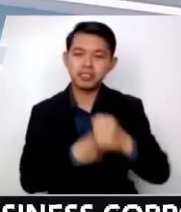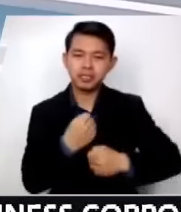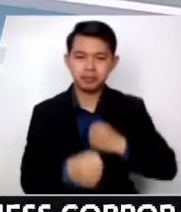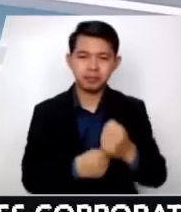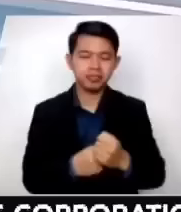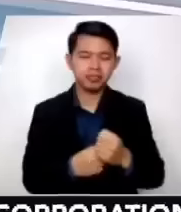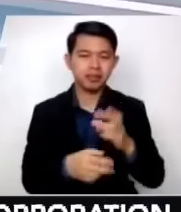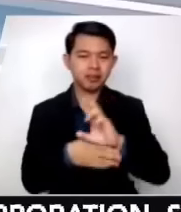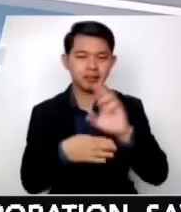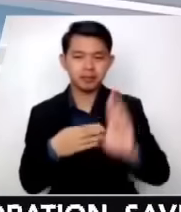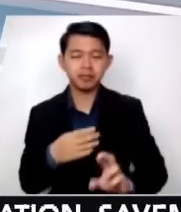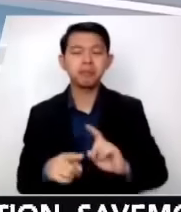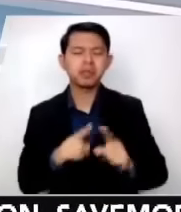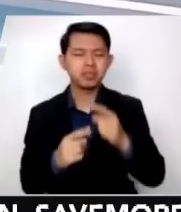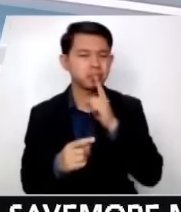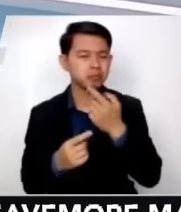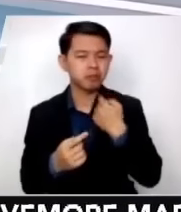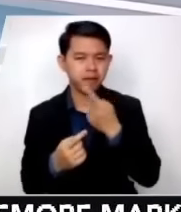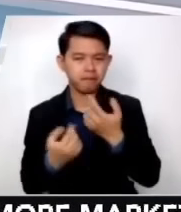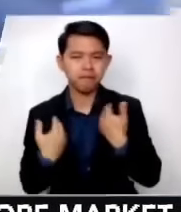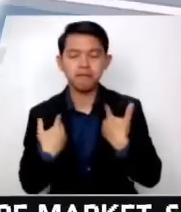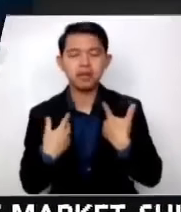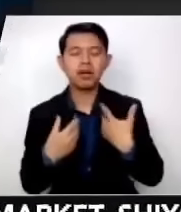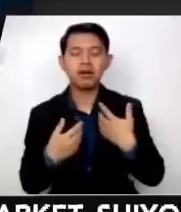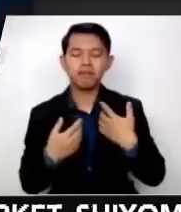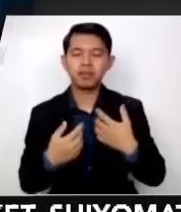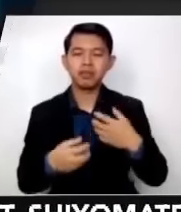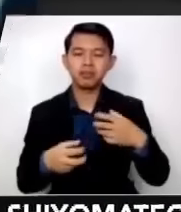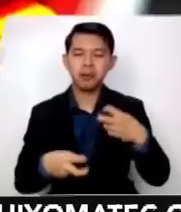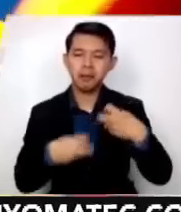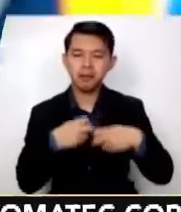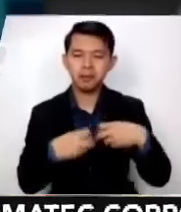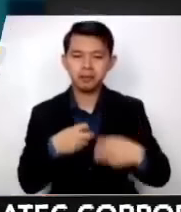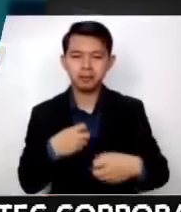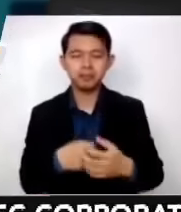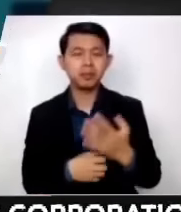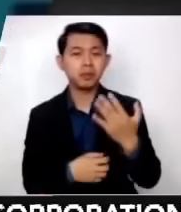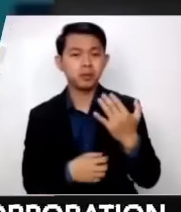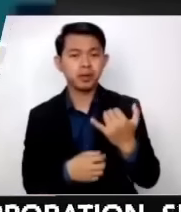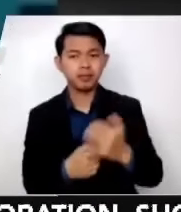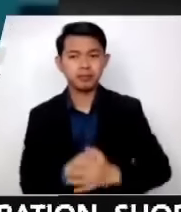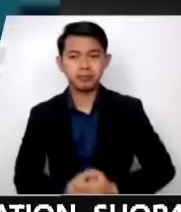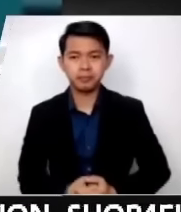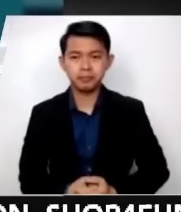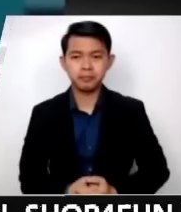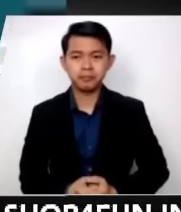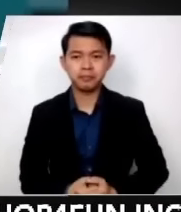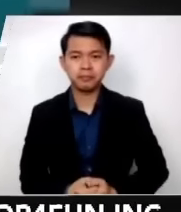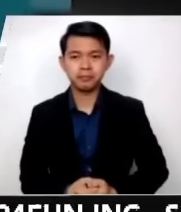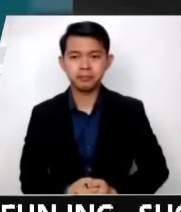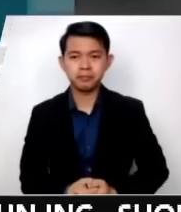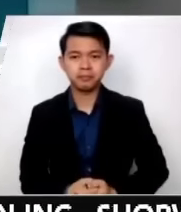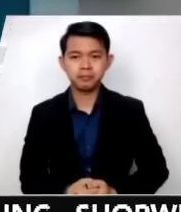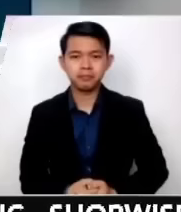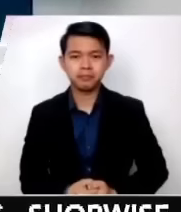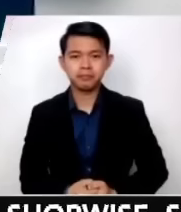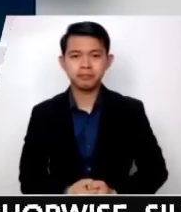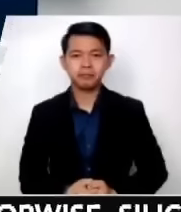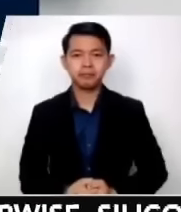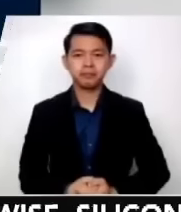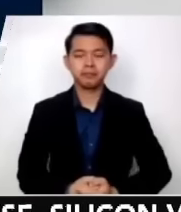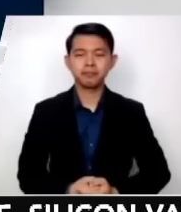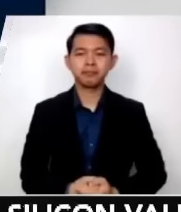anak ang pinagmulan niyan Alamin sa aking report naging saksi ang pamilya ni Carlos yulo